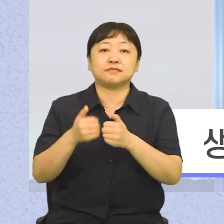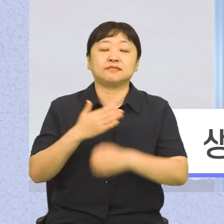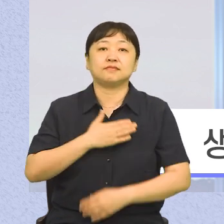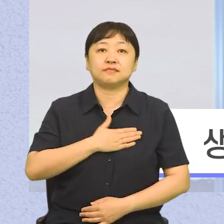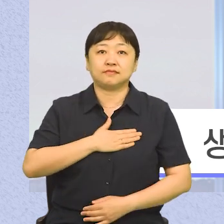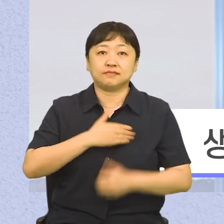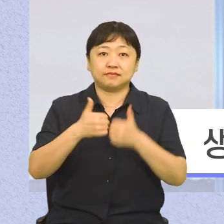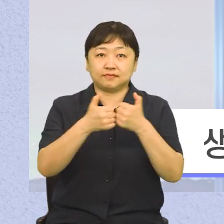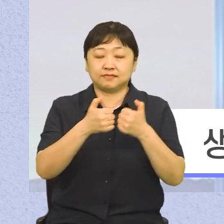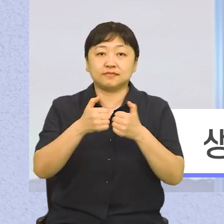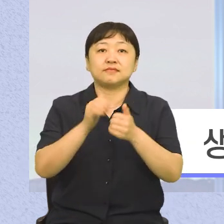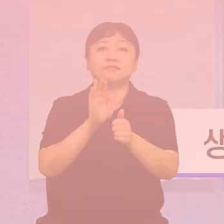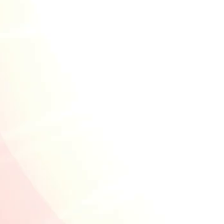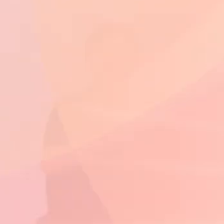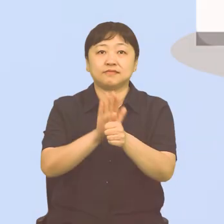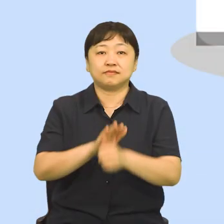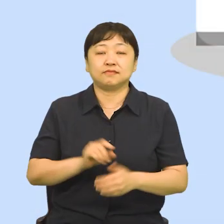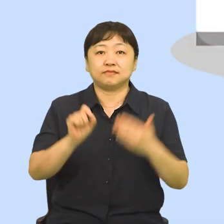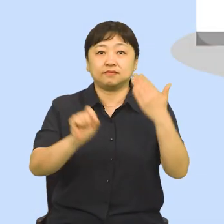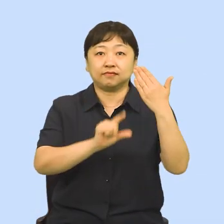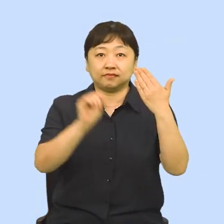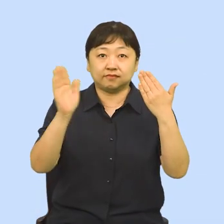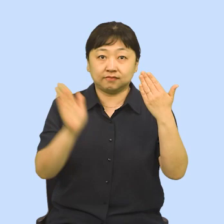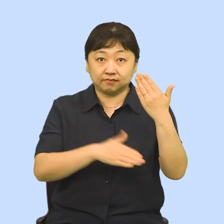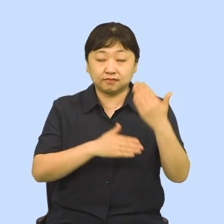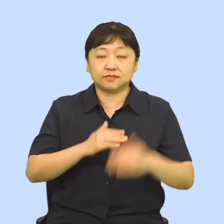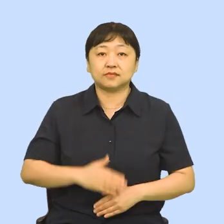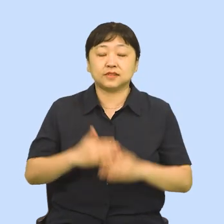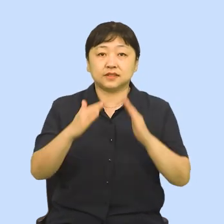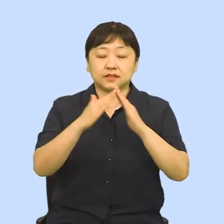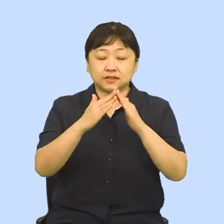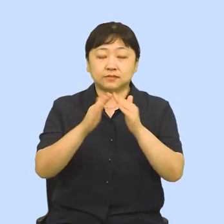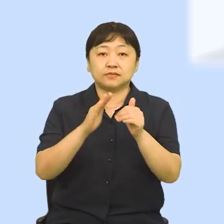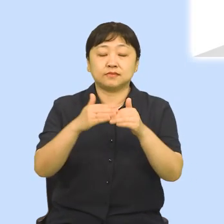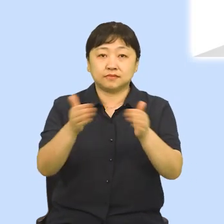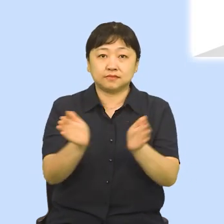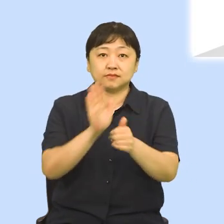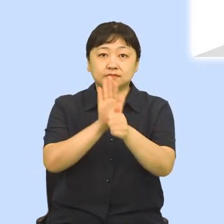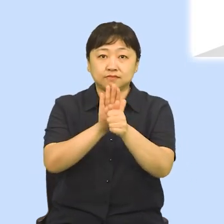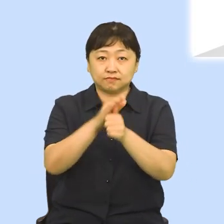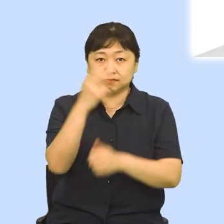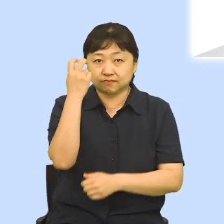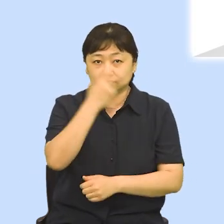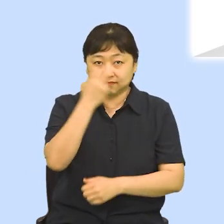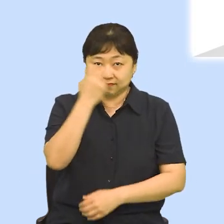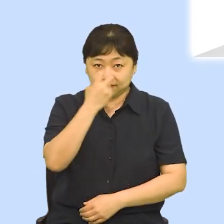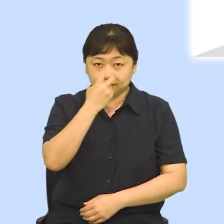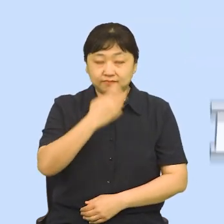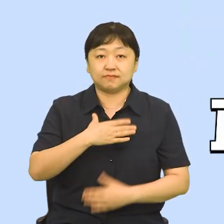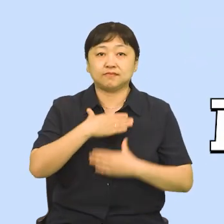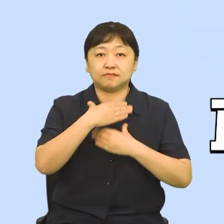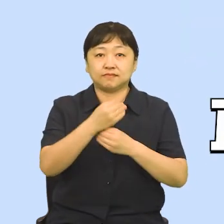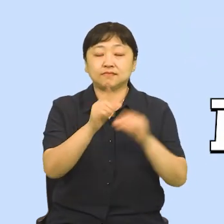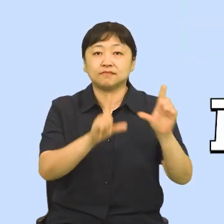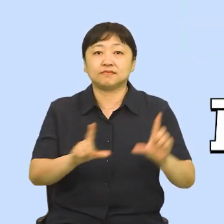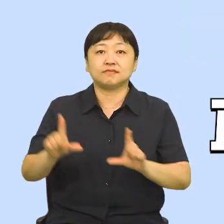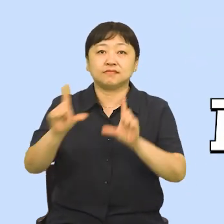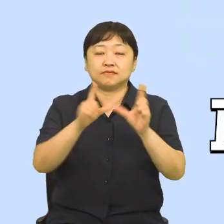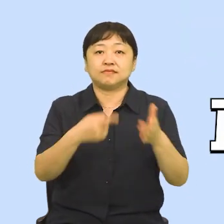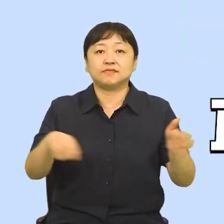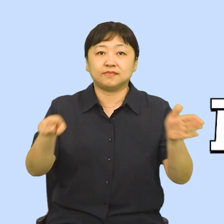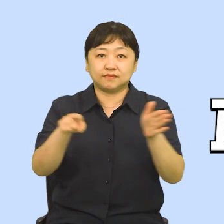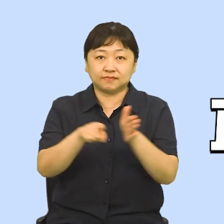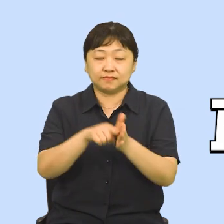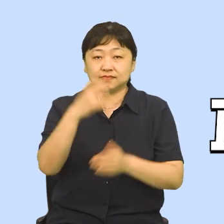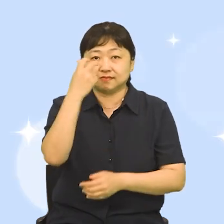지원, 심리 상담도 지원합니다. 9월부터는 내 집의 지원단을 통해 주기적인 모니터링을 통한 피해자가